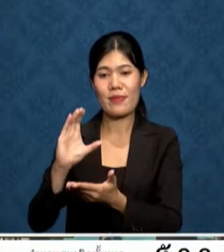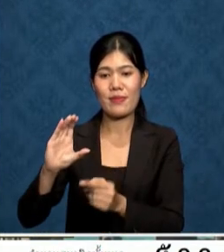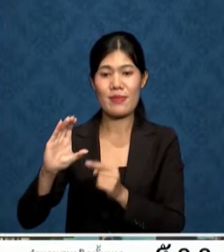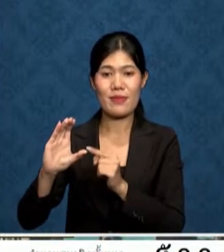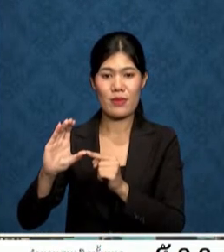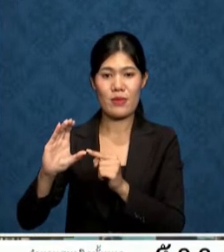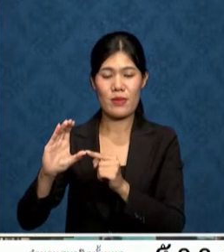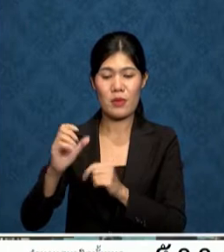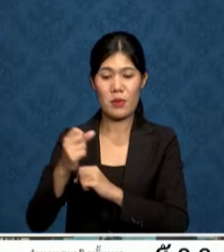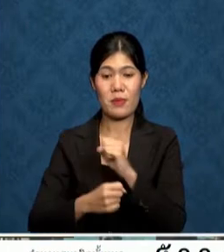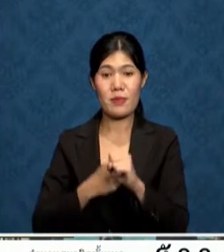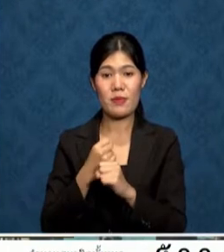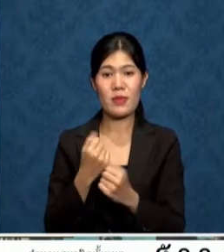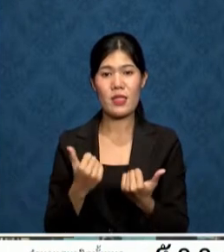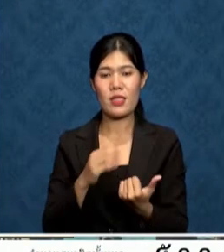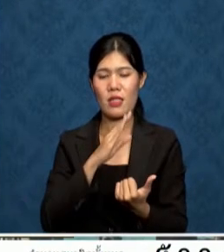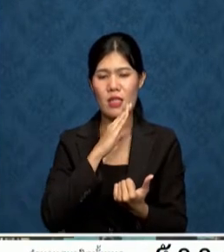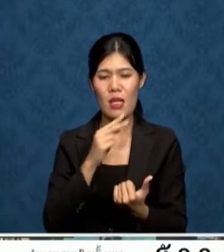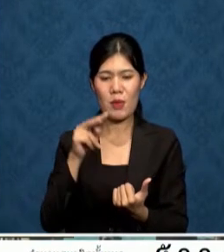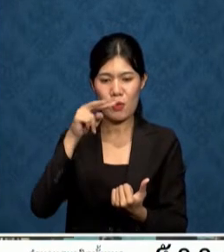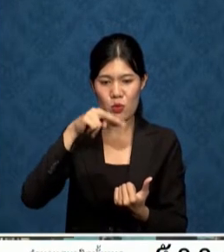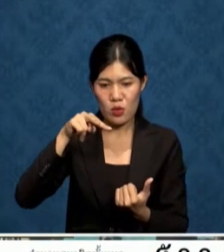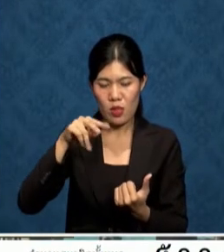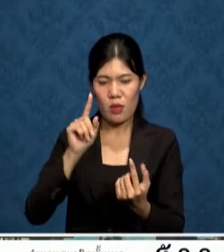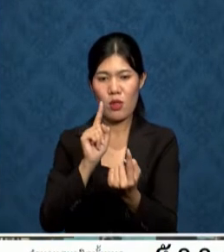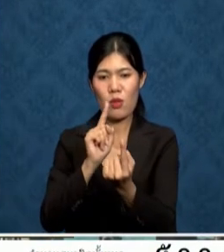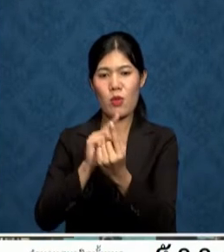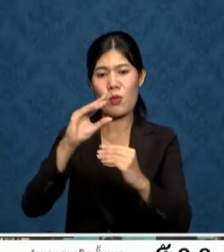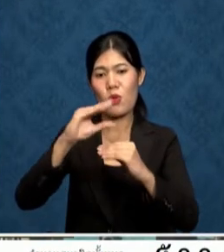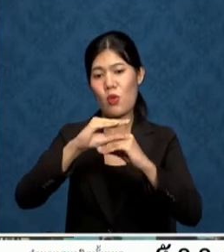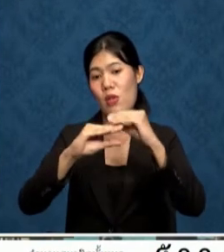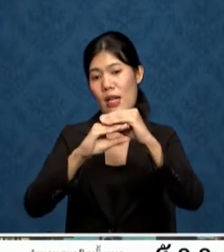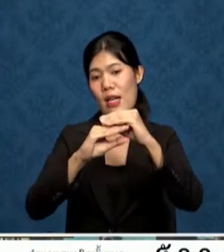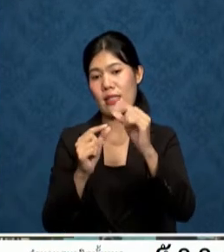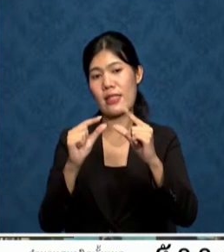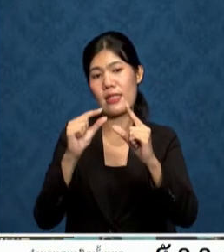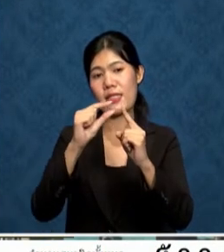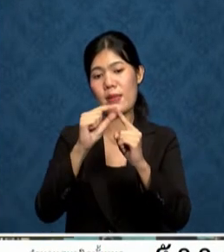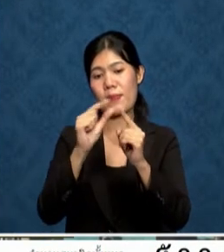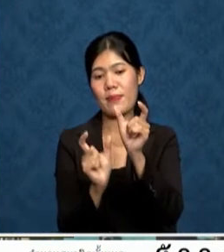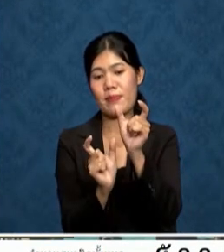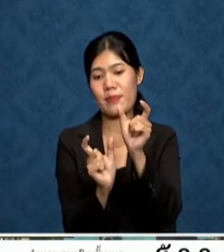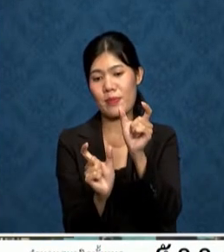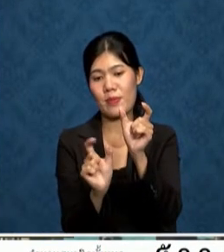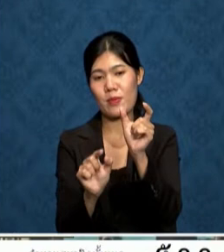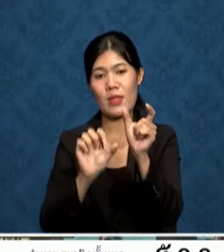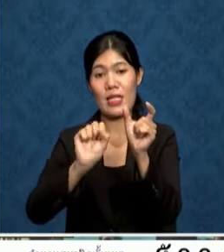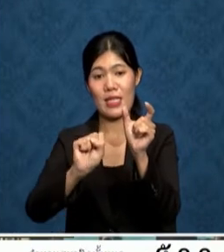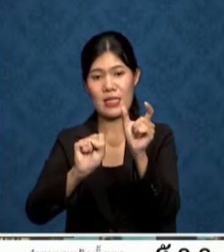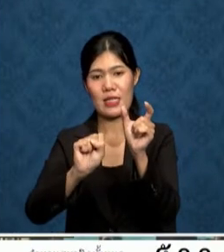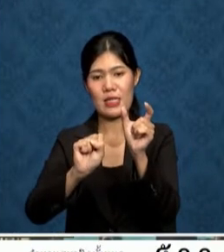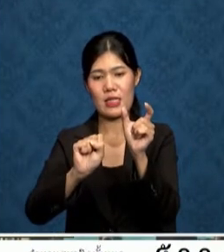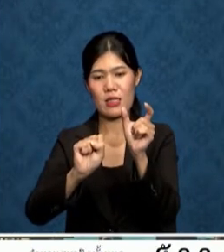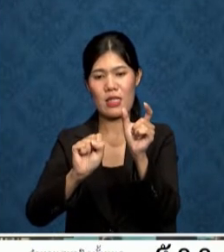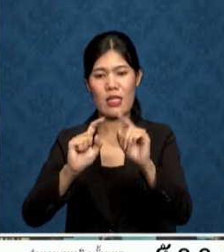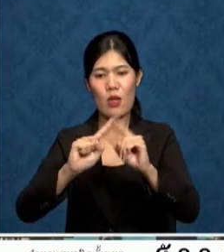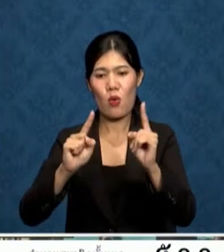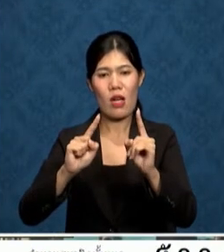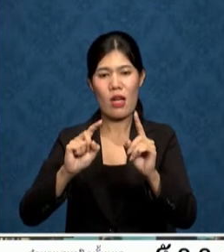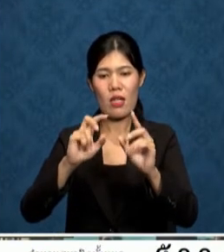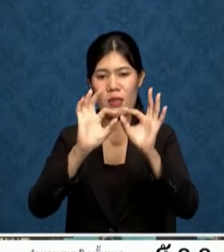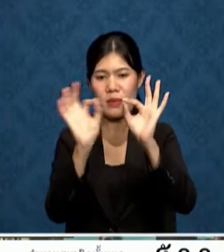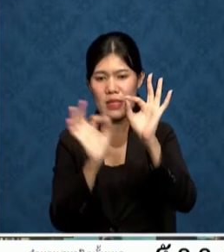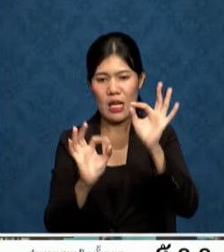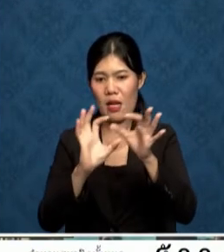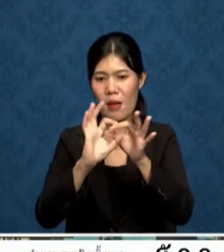นะครับถ้าท่านพบโครงการที่ห้อยคำว่า Soft Powerมาแต่ไม่ได้เกี่ยวข้องท่านต้องตัดนะครับและถ้าหากท่านพบ